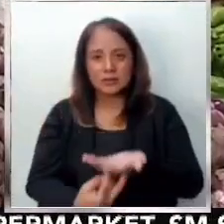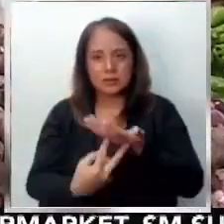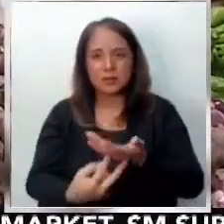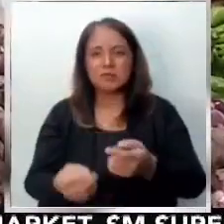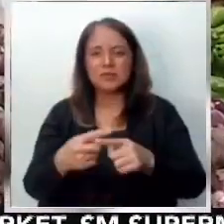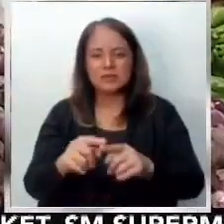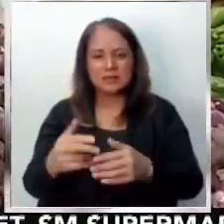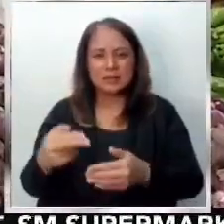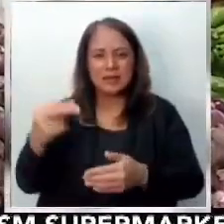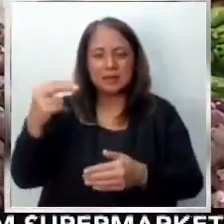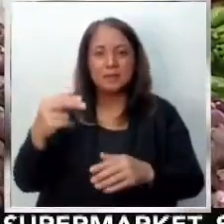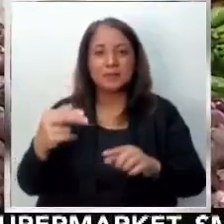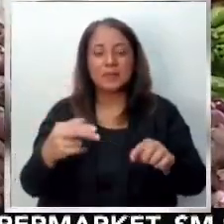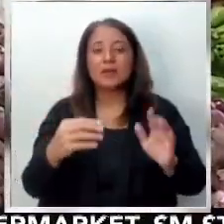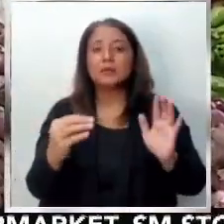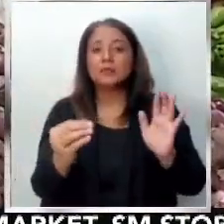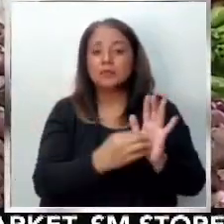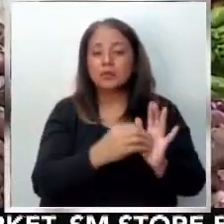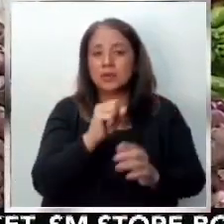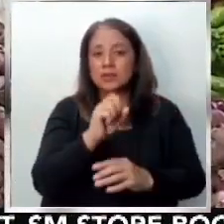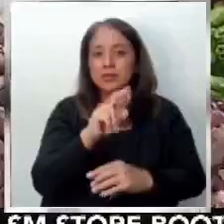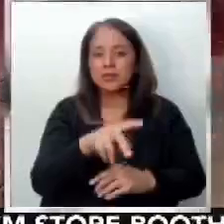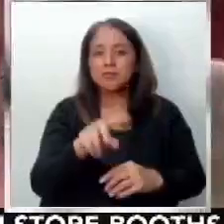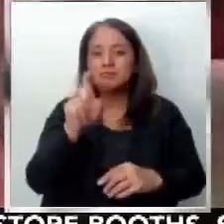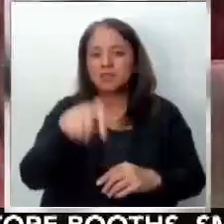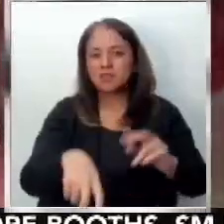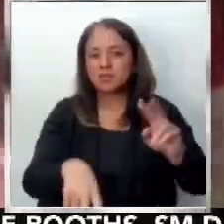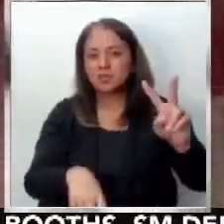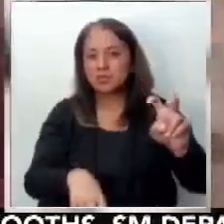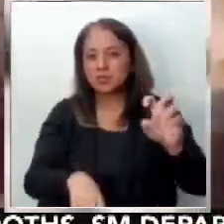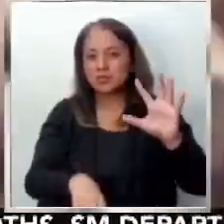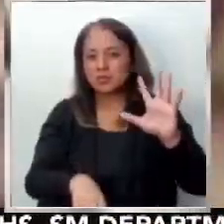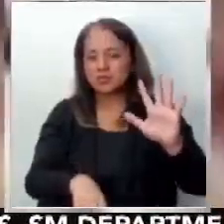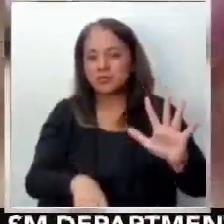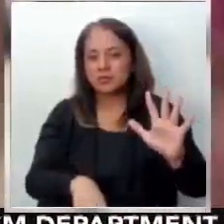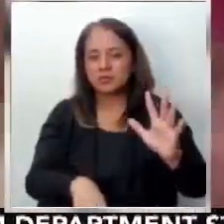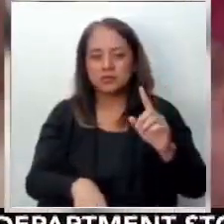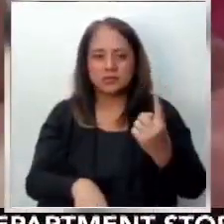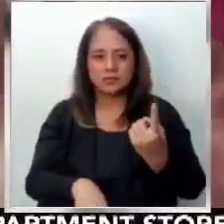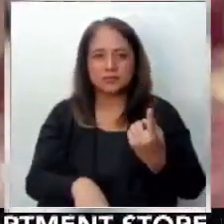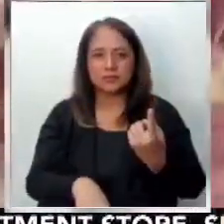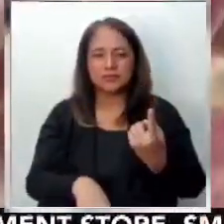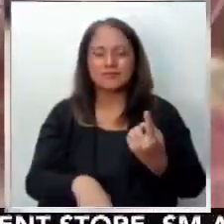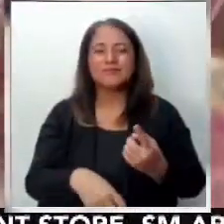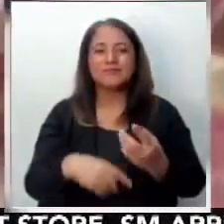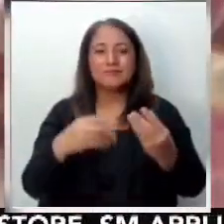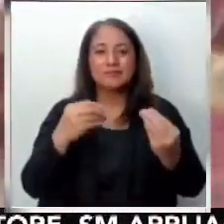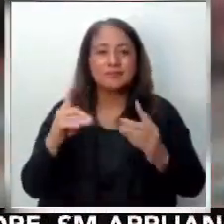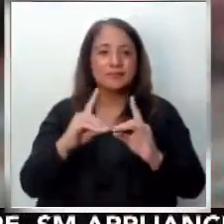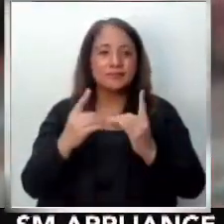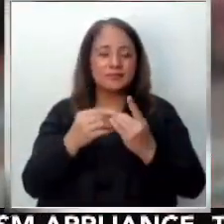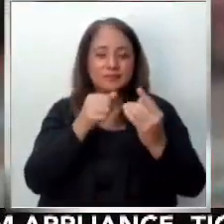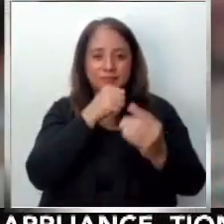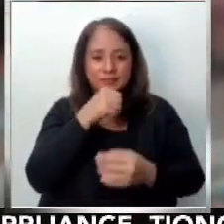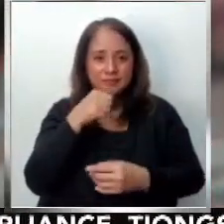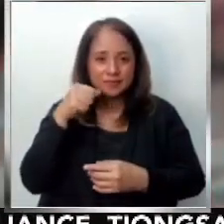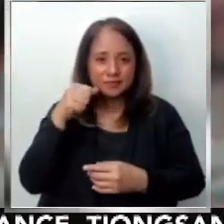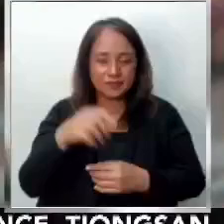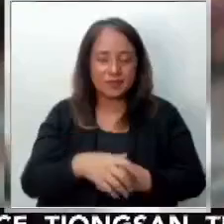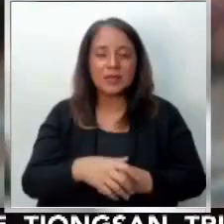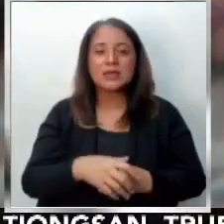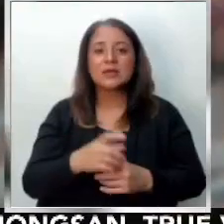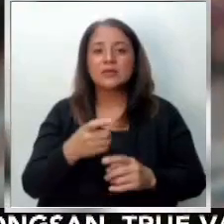sa itinakdang SRP na 250 pesos. Sa kabila ito ng impormasyon mula sa Department of Agriculture na mula sa